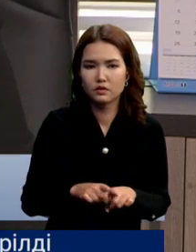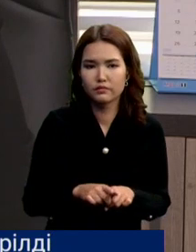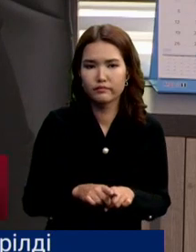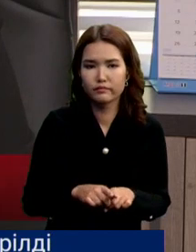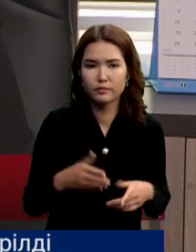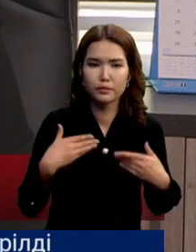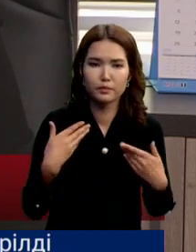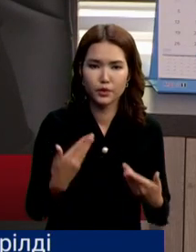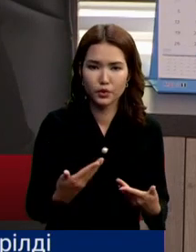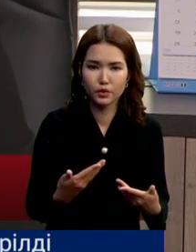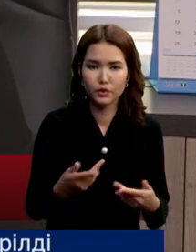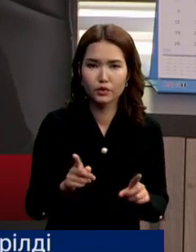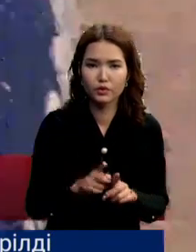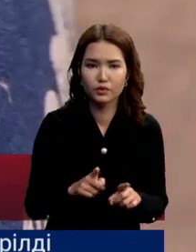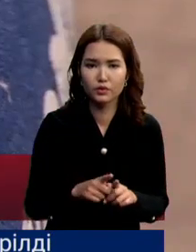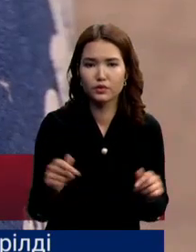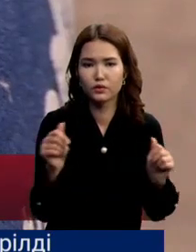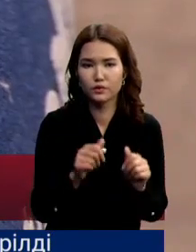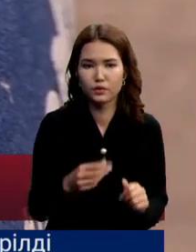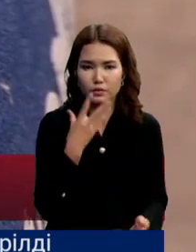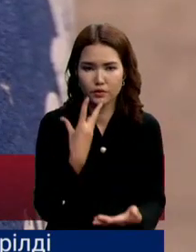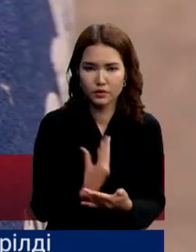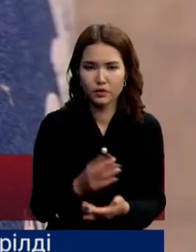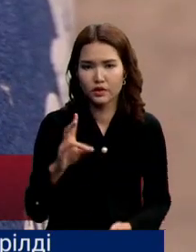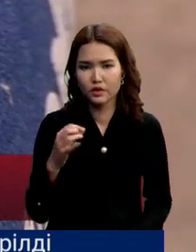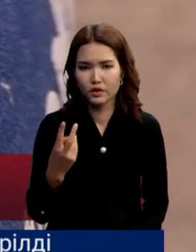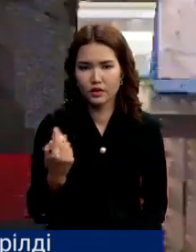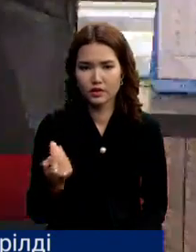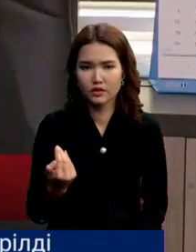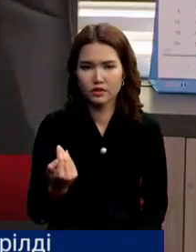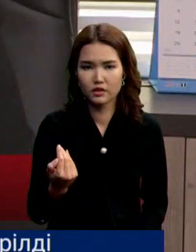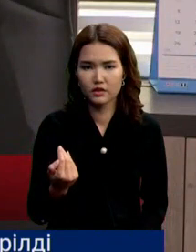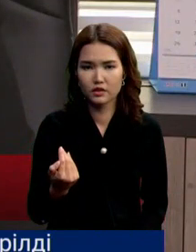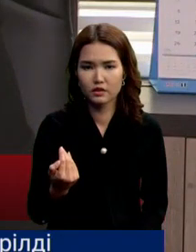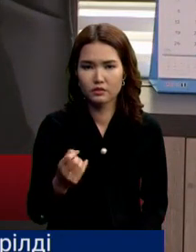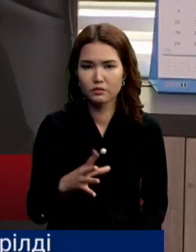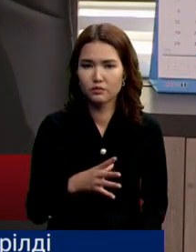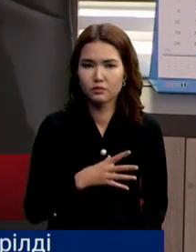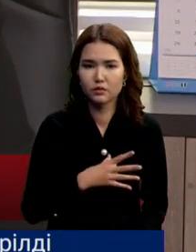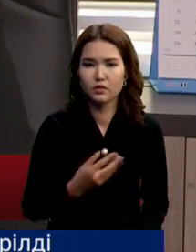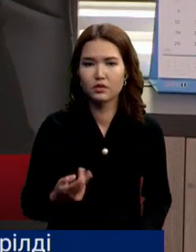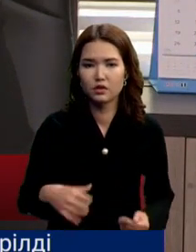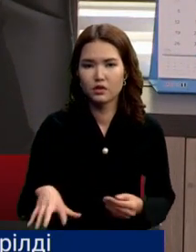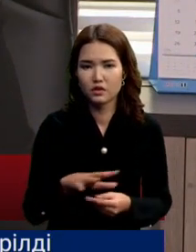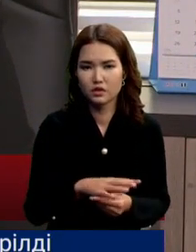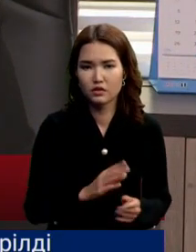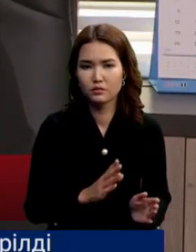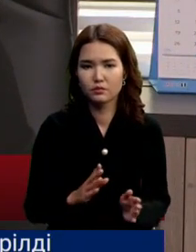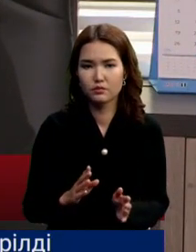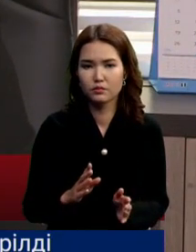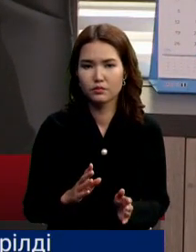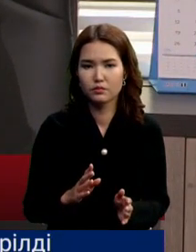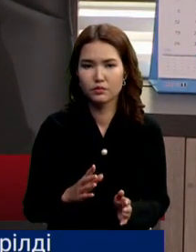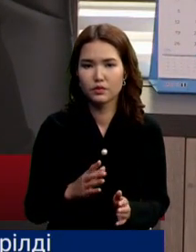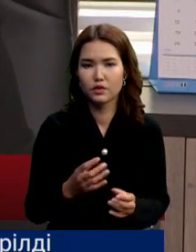граждан он осуществлялся за собственный счет. Компания, не обладая трудовыми, материальными ресурсами и при